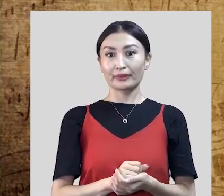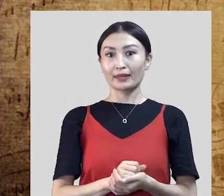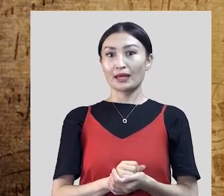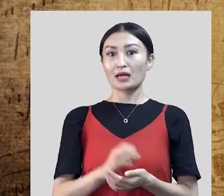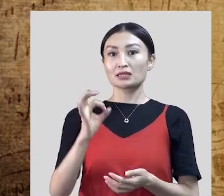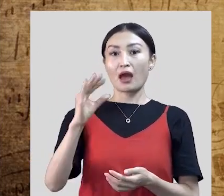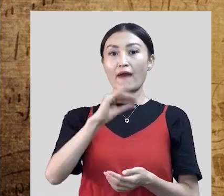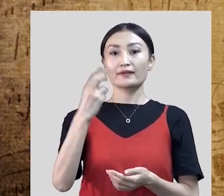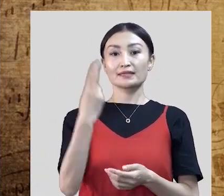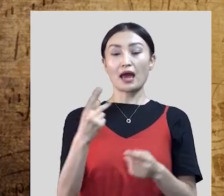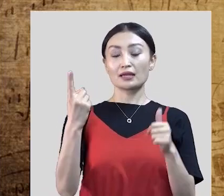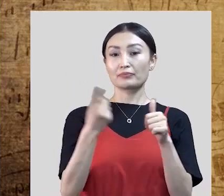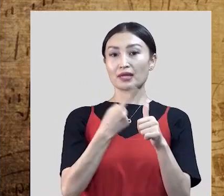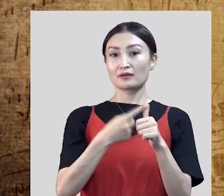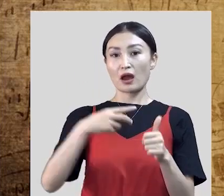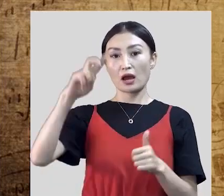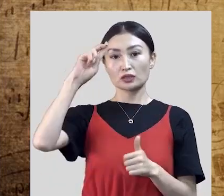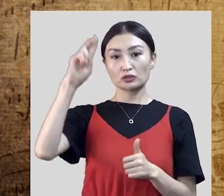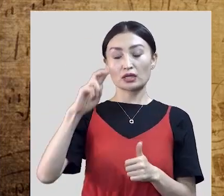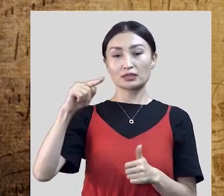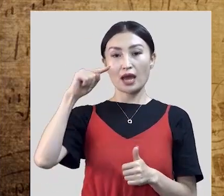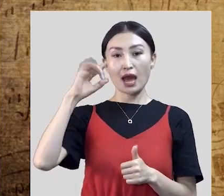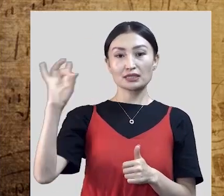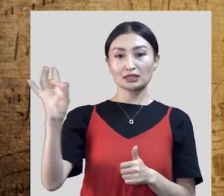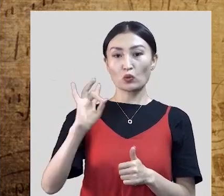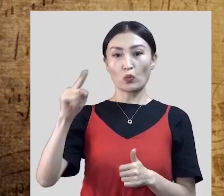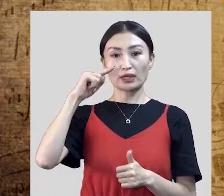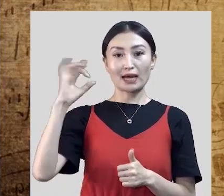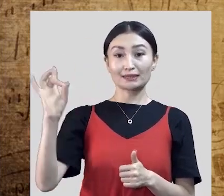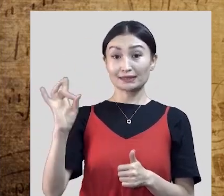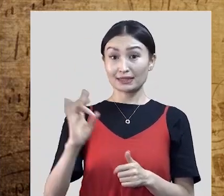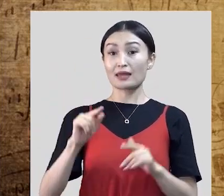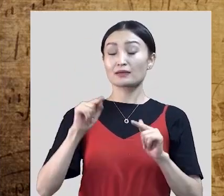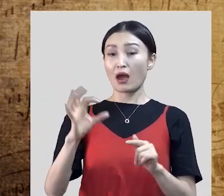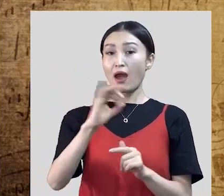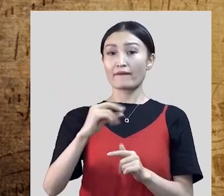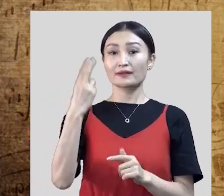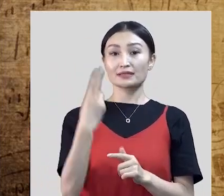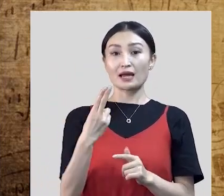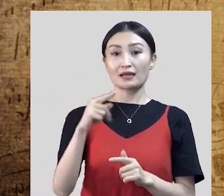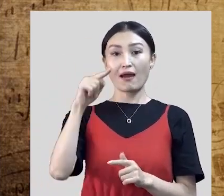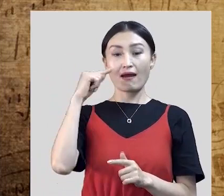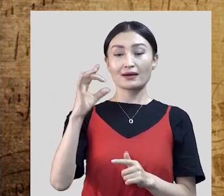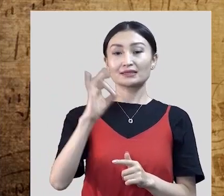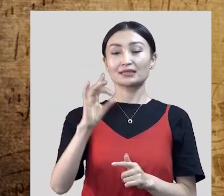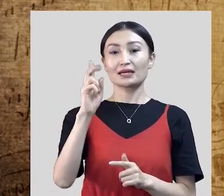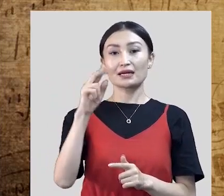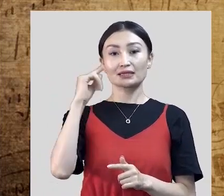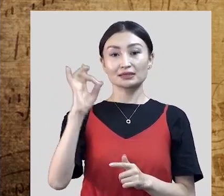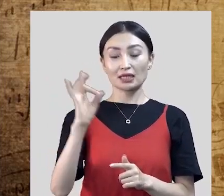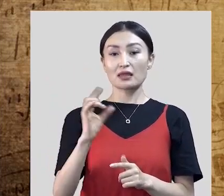с официальным названием «Государство Республика Кыргызстан», тем самым официально провозгласив Кыргызстан как